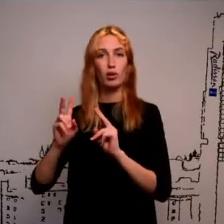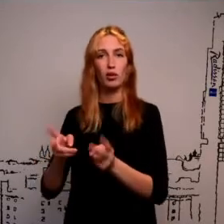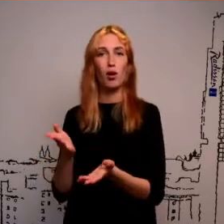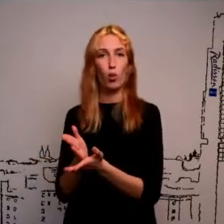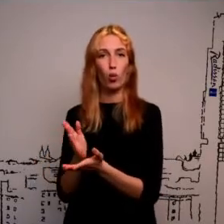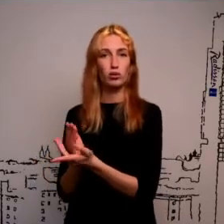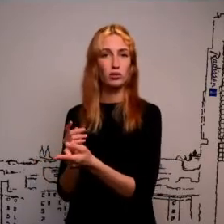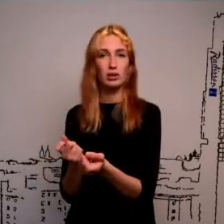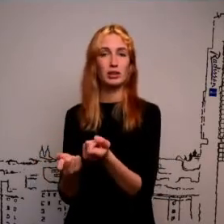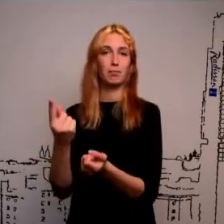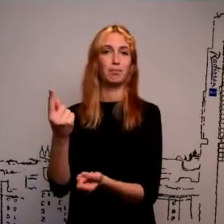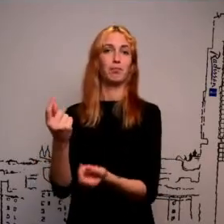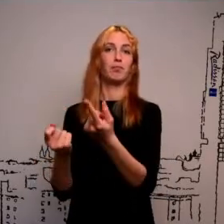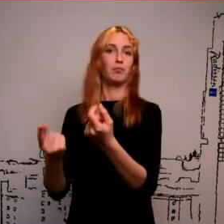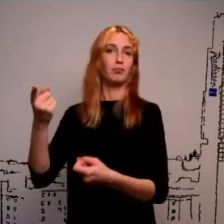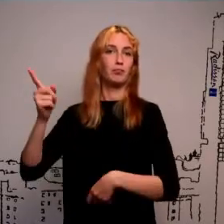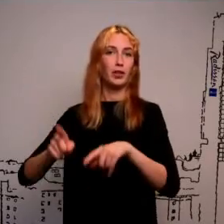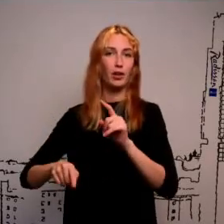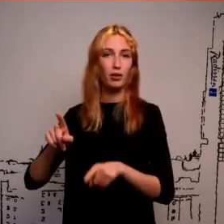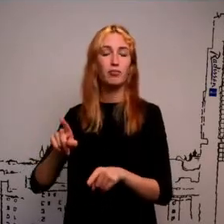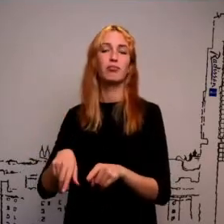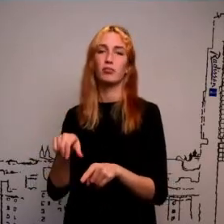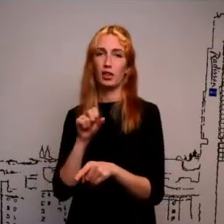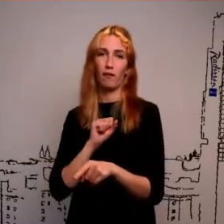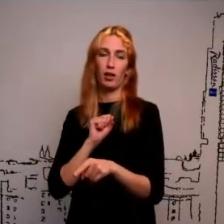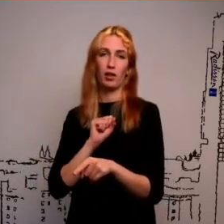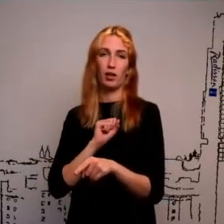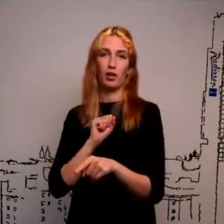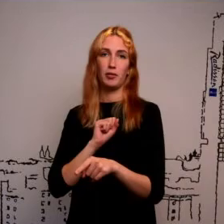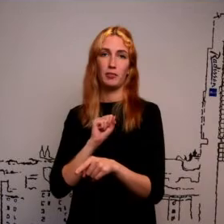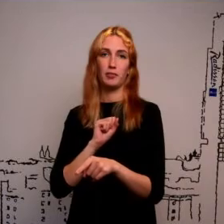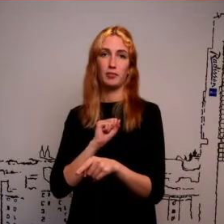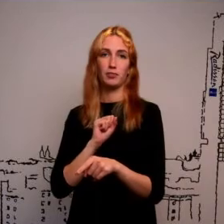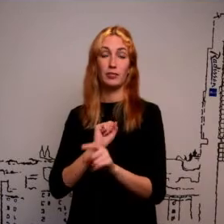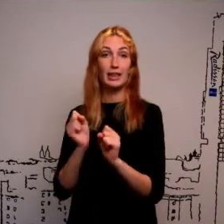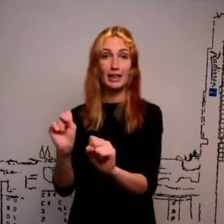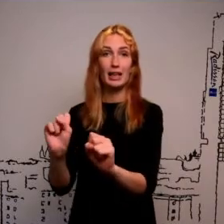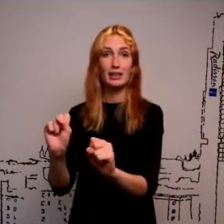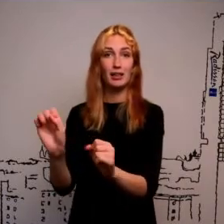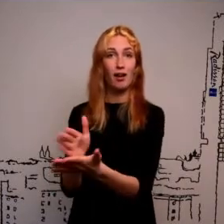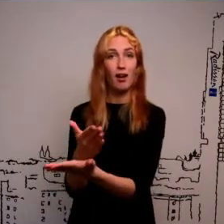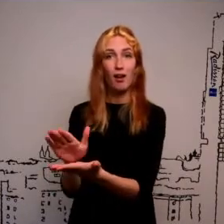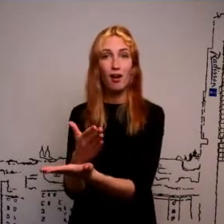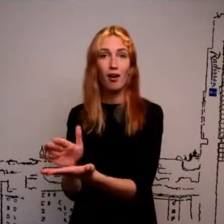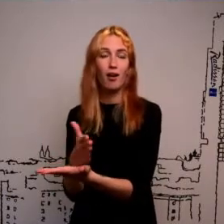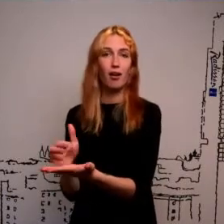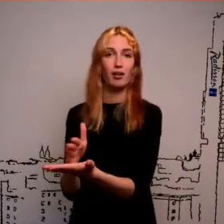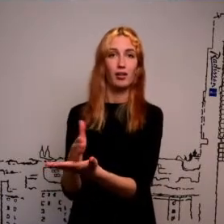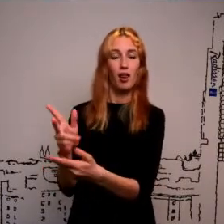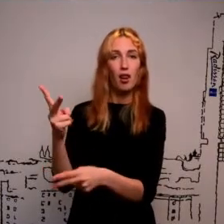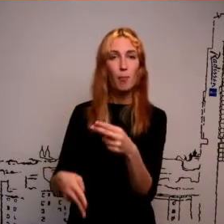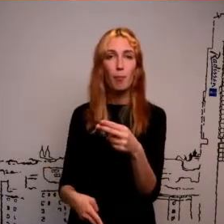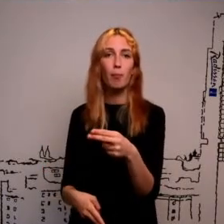ujuvad ja nendega tuleb nagu esiteks kas eos väga kiiresti nad ära lõpetada või